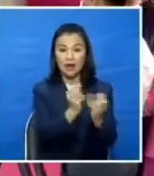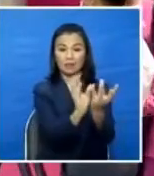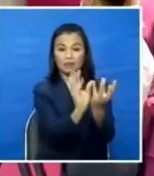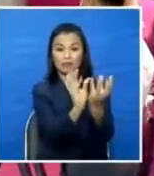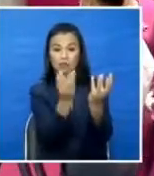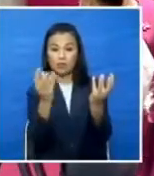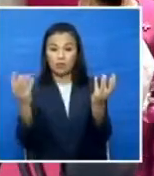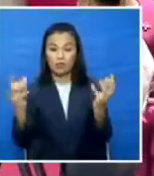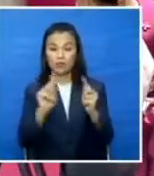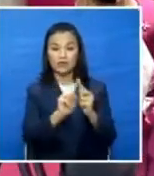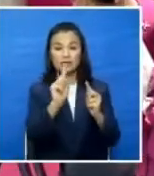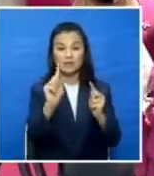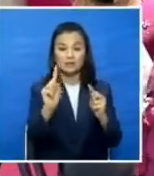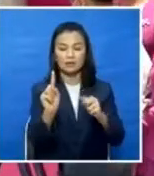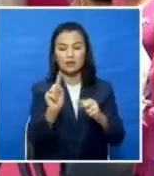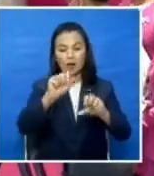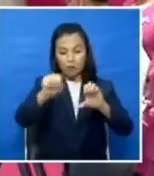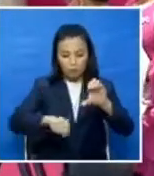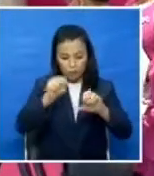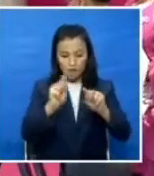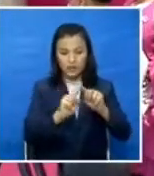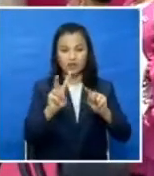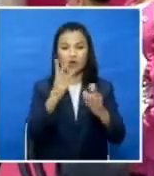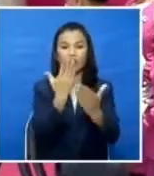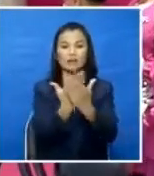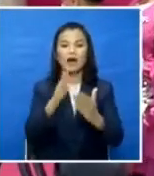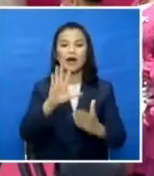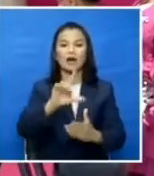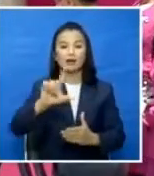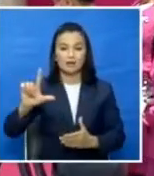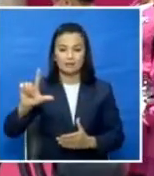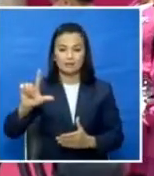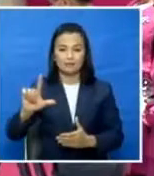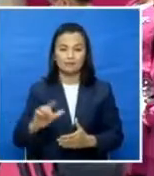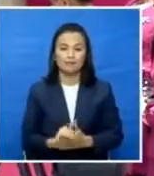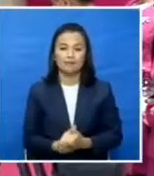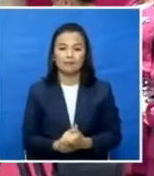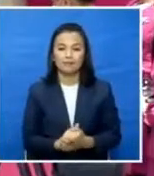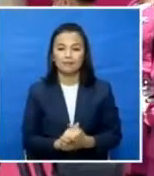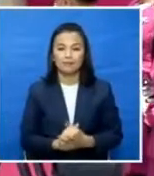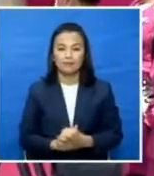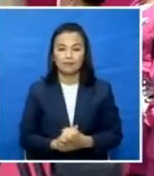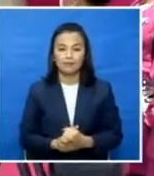ลอันดับที่1ครั้งที่2เป็นเงิน5ล้านบาท